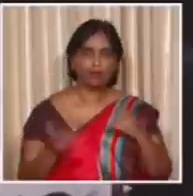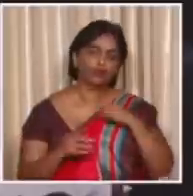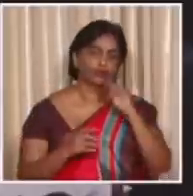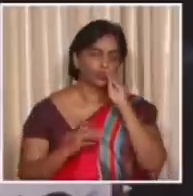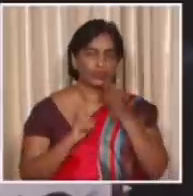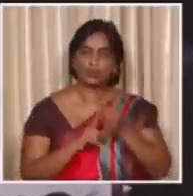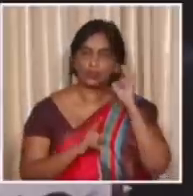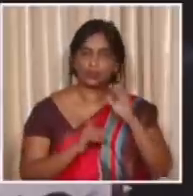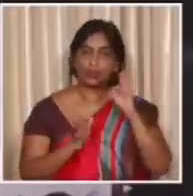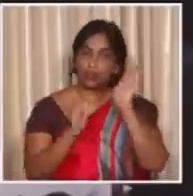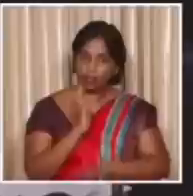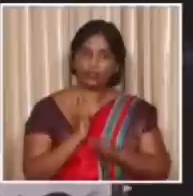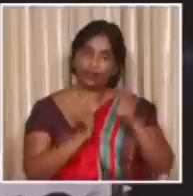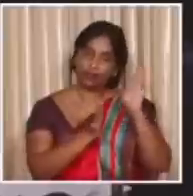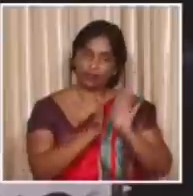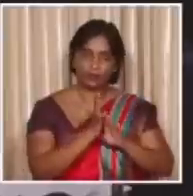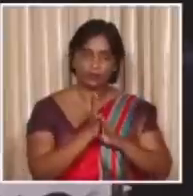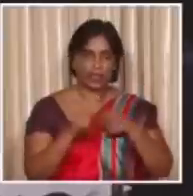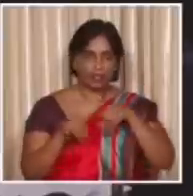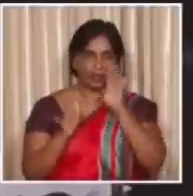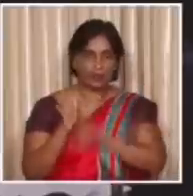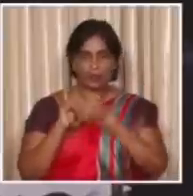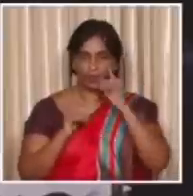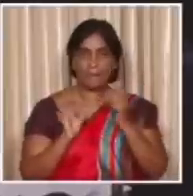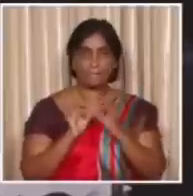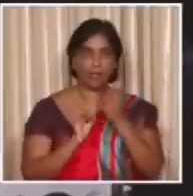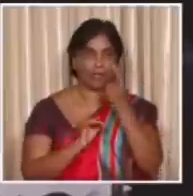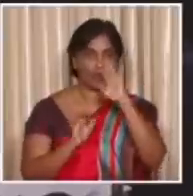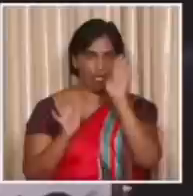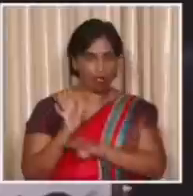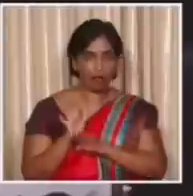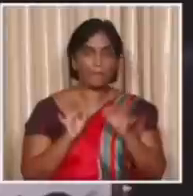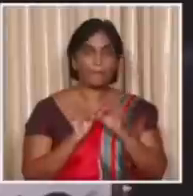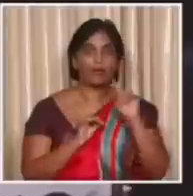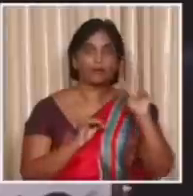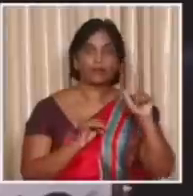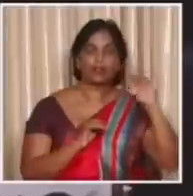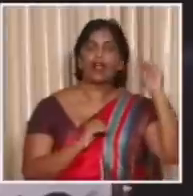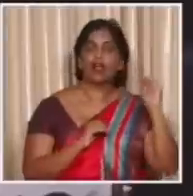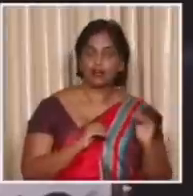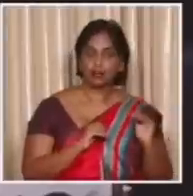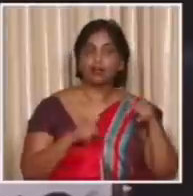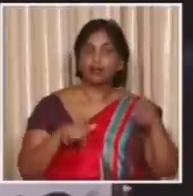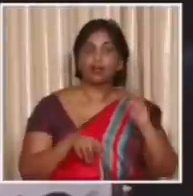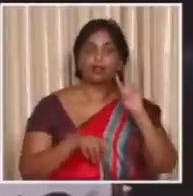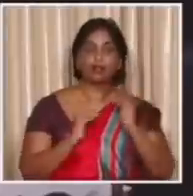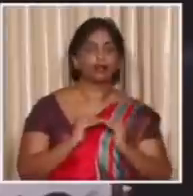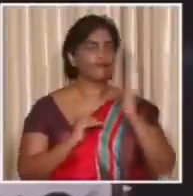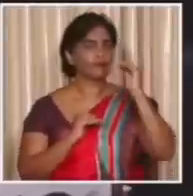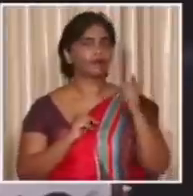තරමේ සභාපතිතුමනි කපපියකවත් අඩු වෙන්න එපා. දැන් කපයිද මන් දන්නේ නැහැ. බිලියන 14ක් අඩු වුණාම බිලියන 27ට අඩු වෙන්න ඕන. හැබැයි 35ට වැඩි